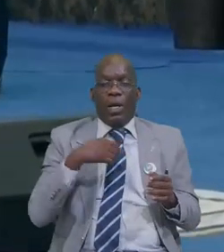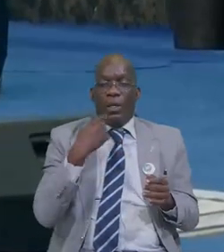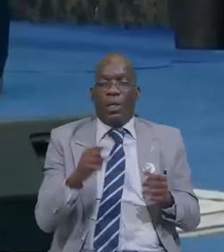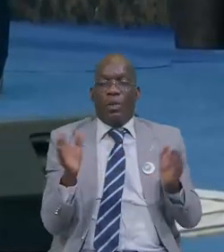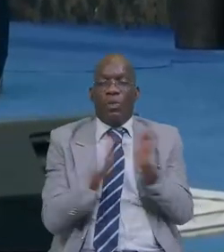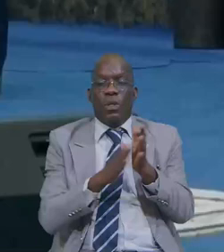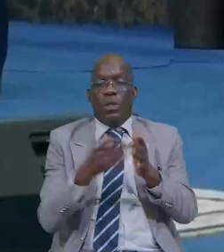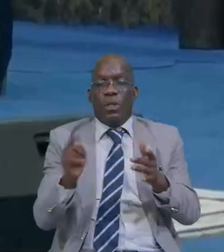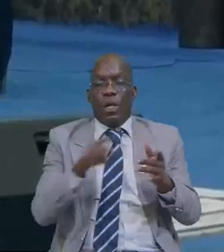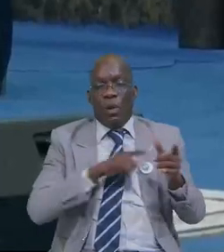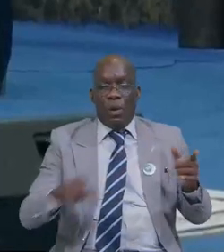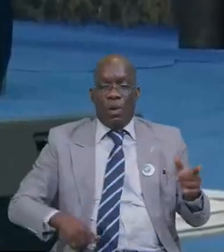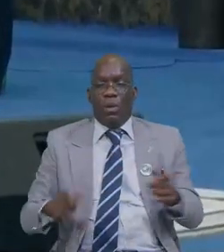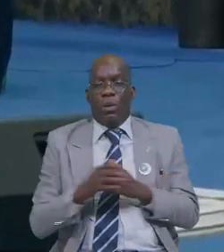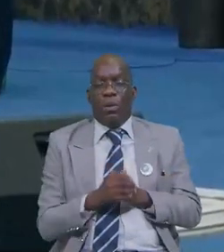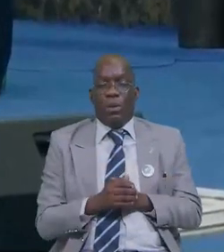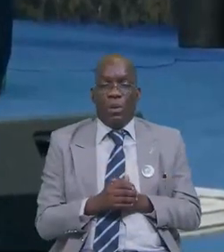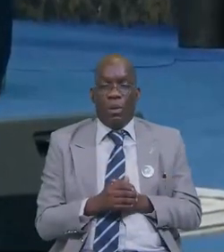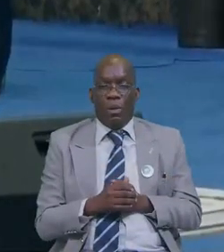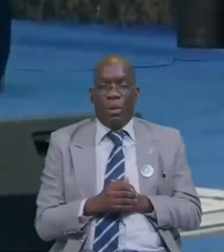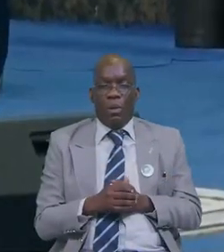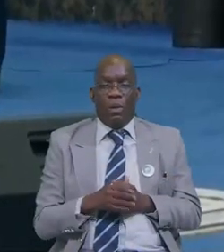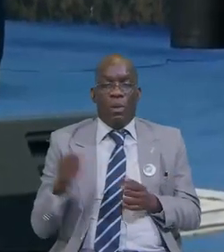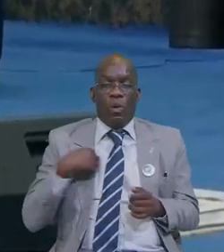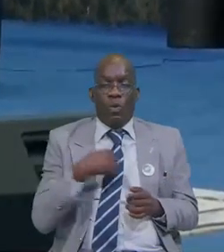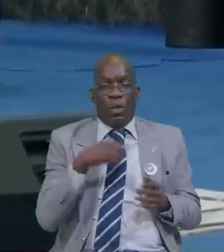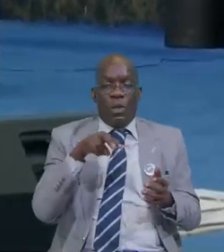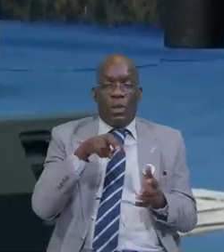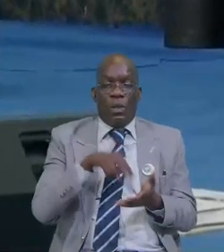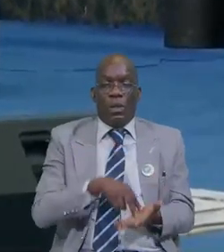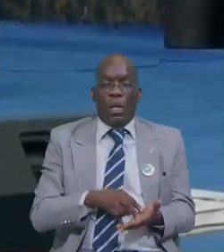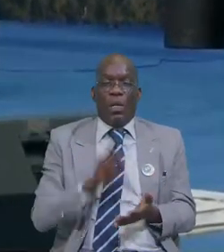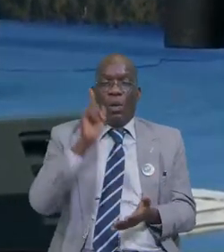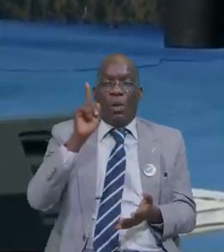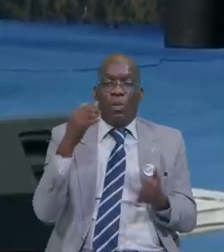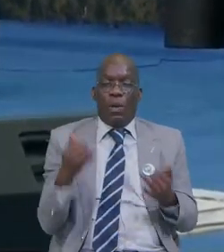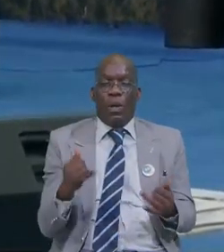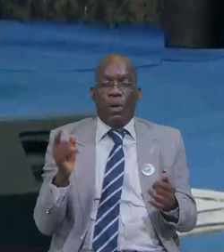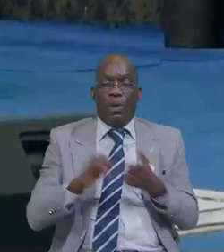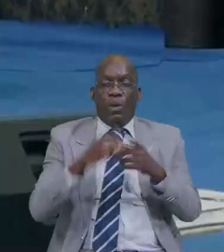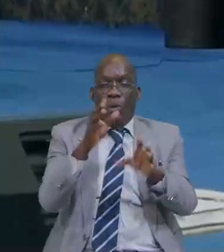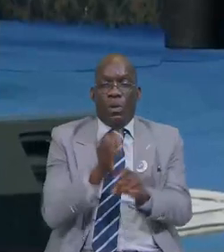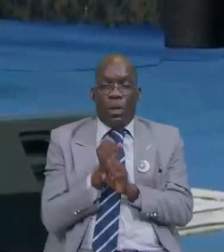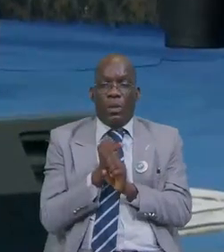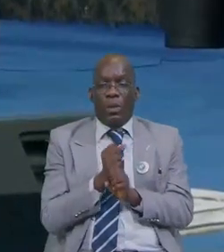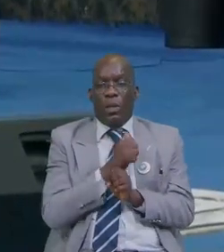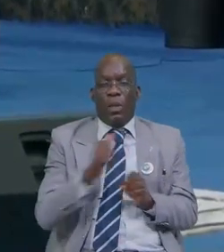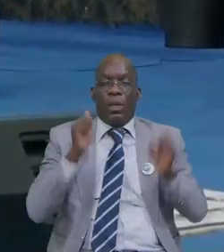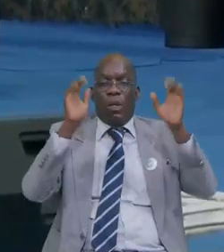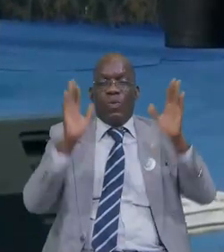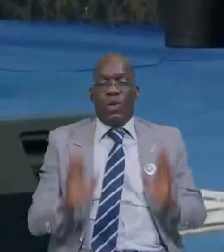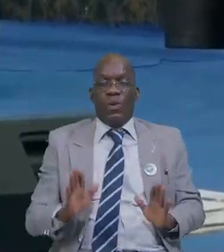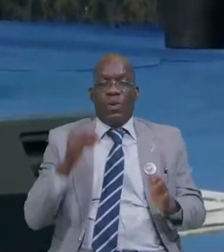J'ai dit gloire à Dieu. Nous sommes debout maintenant pour recevoir